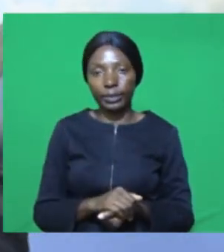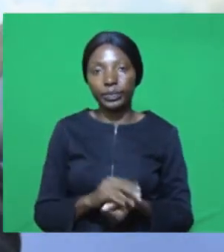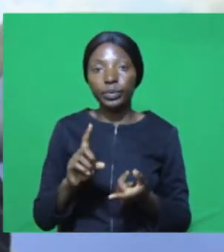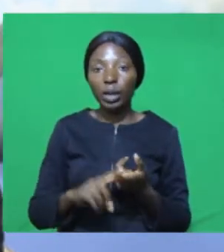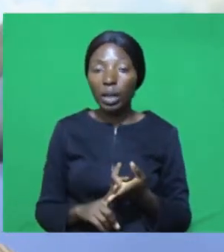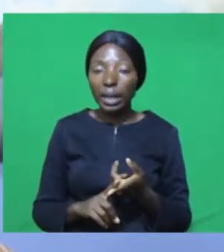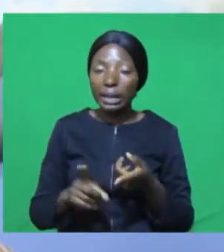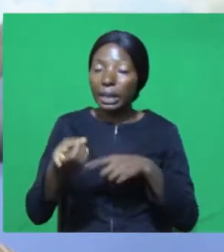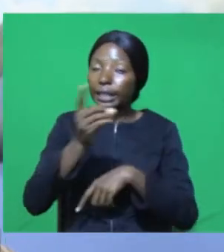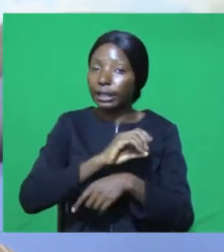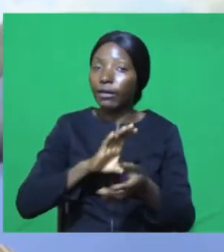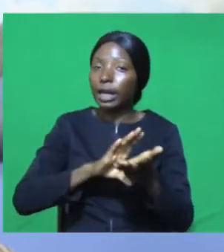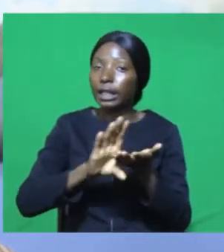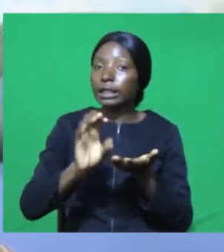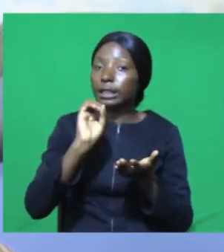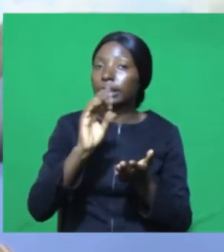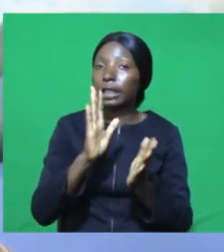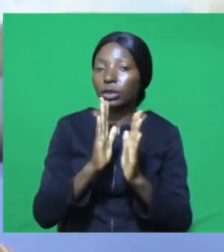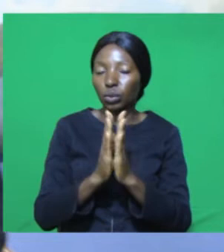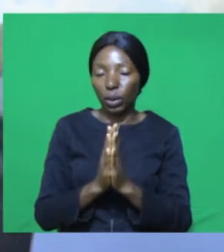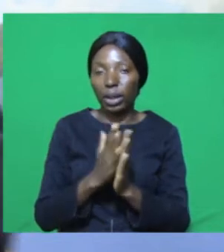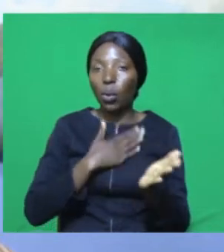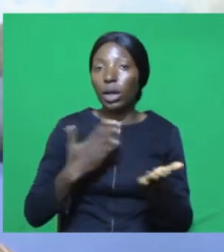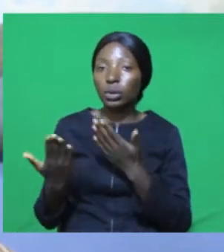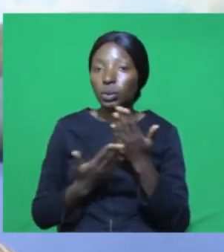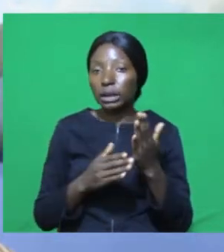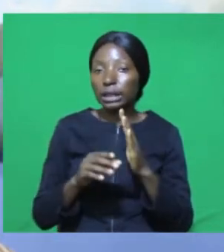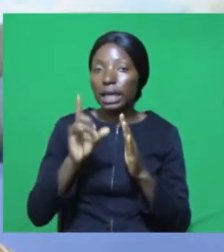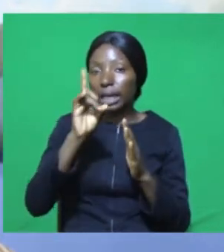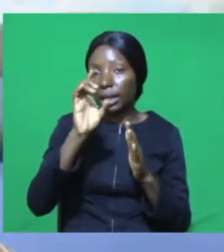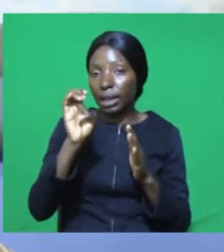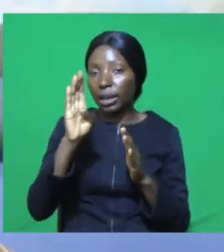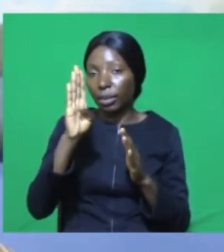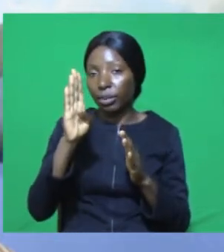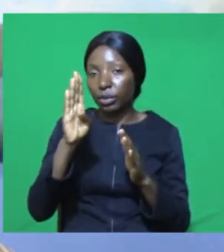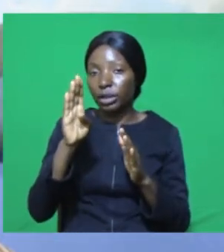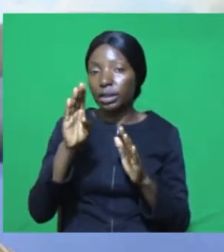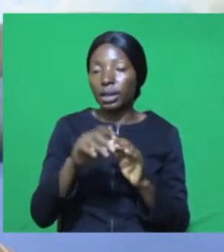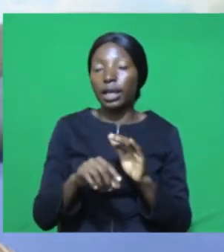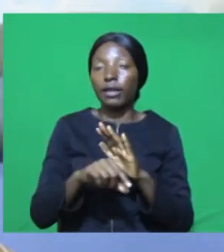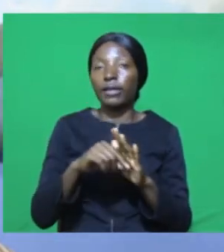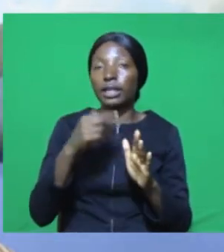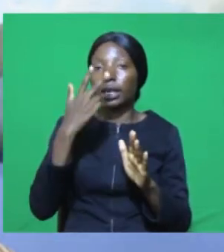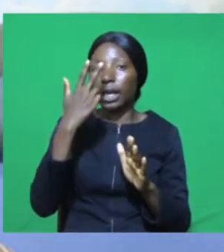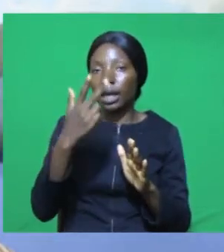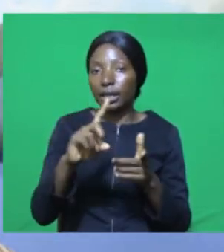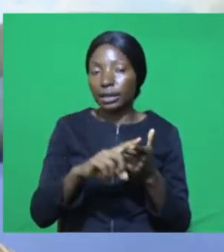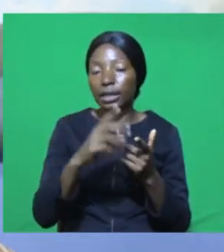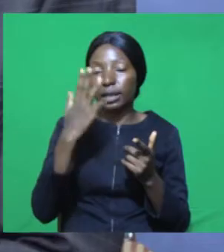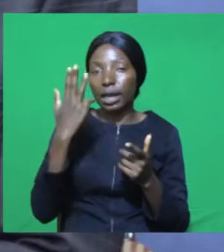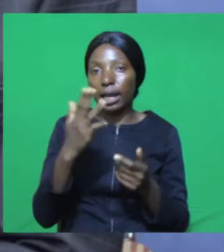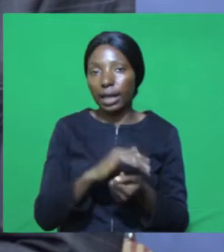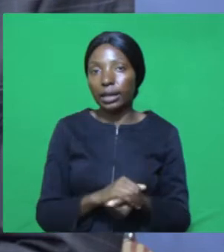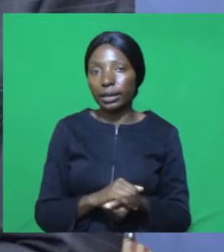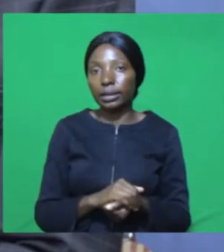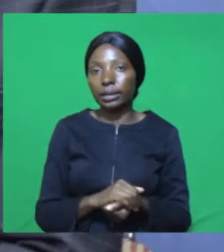pazuva rekucheneswa kwesanctuary. Chiverenga vhesi ya8 na9 unojamba woenda pana 11 na12